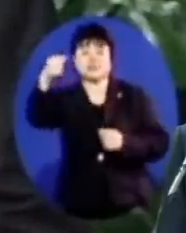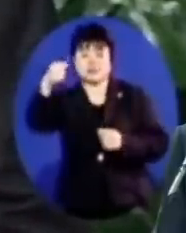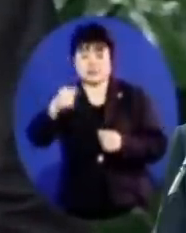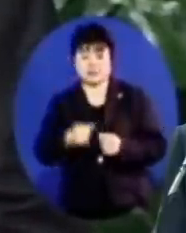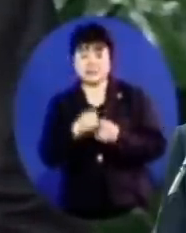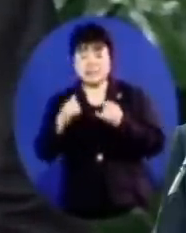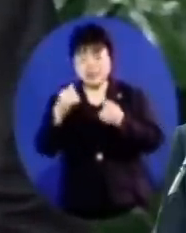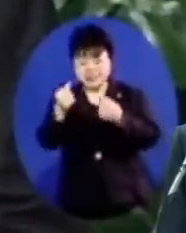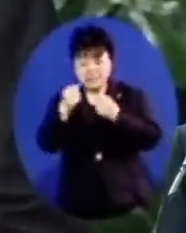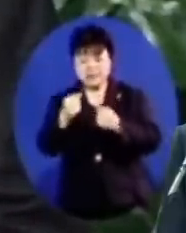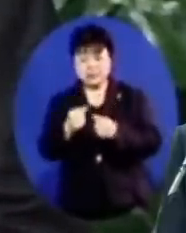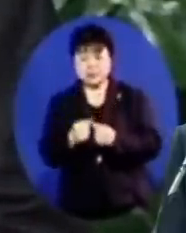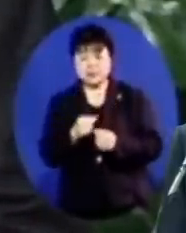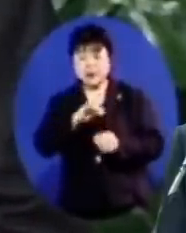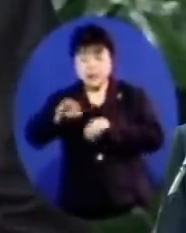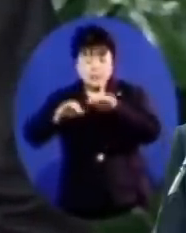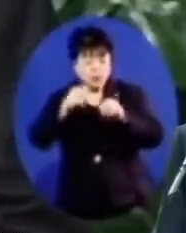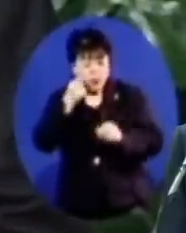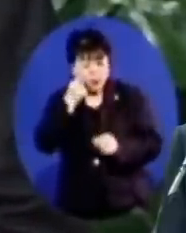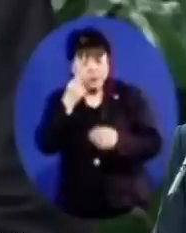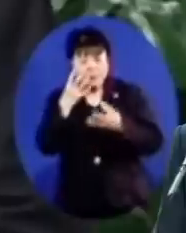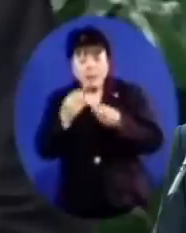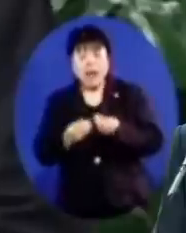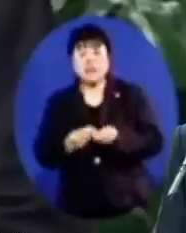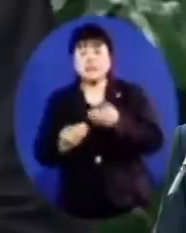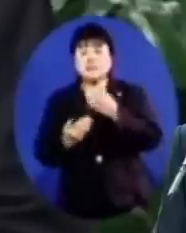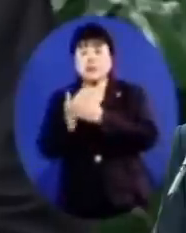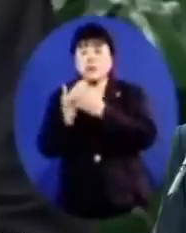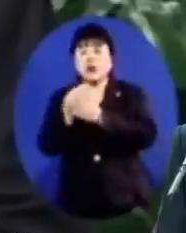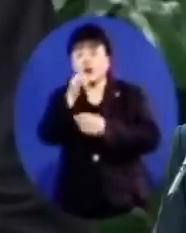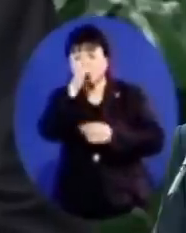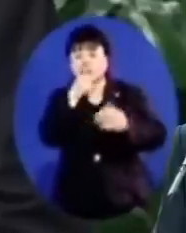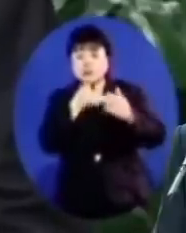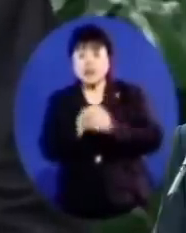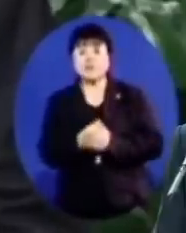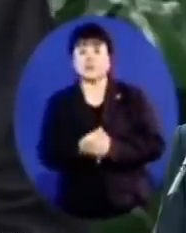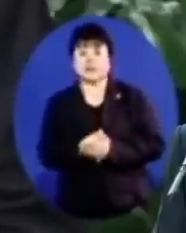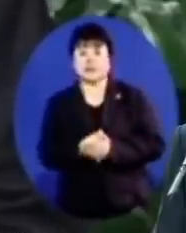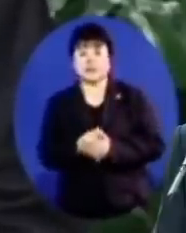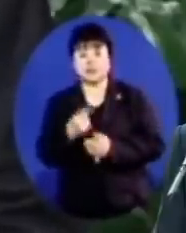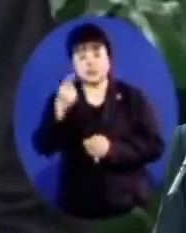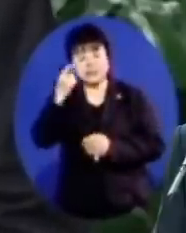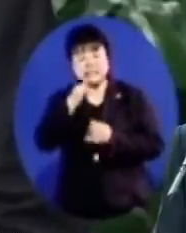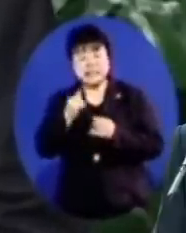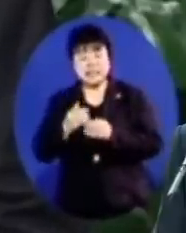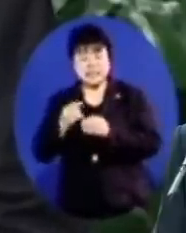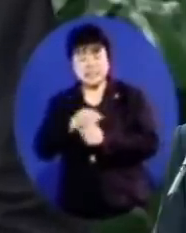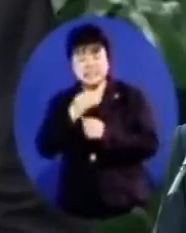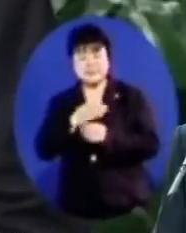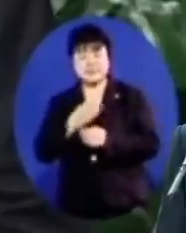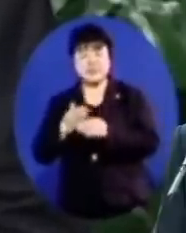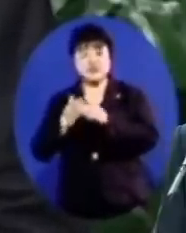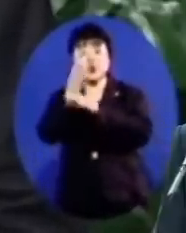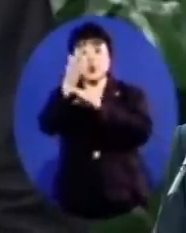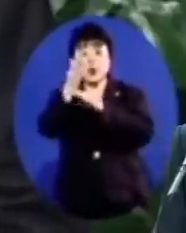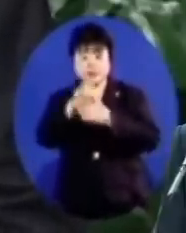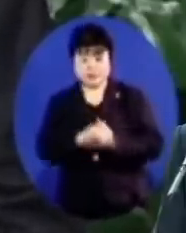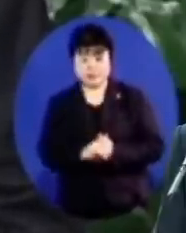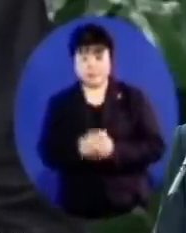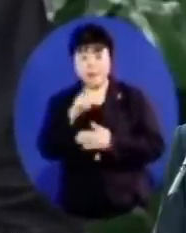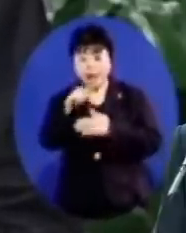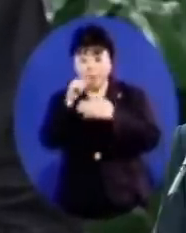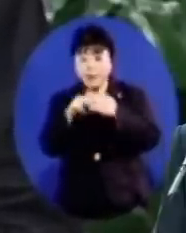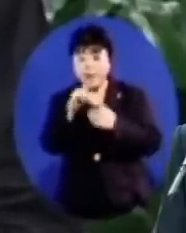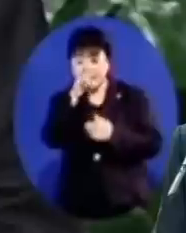힘으로 헤쳐나갈 수 없는 많은 일들이 있으니까 초인간적인 능력이 있다는 것을